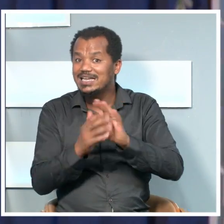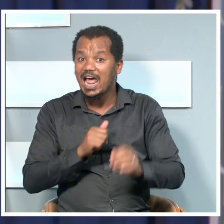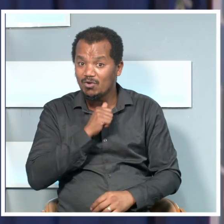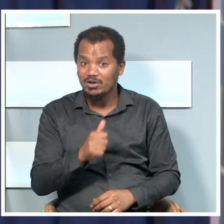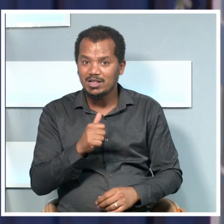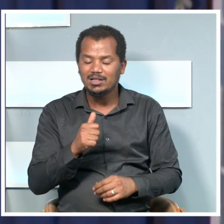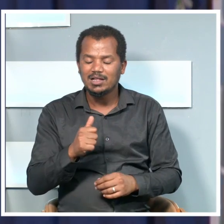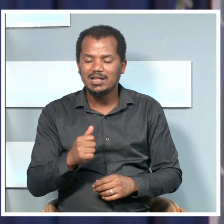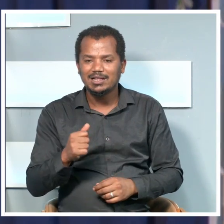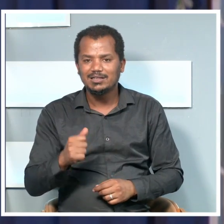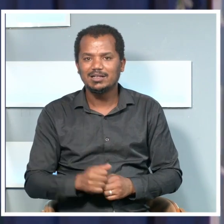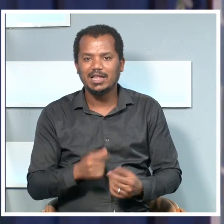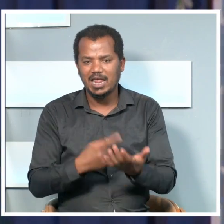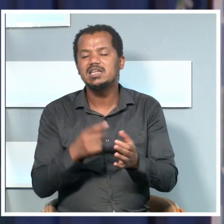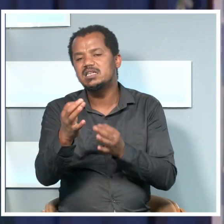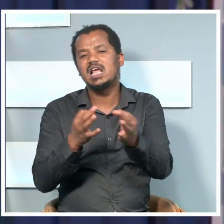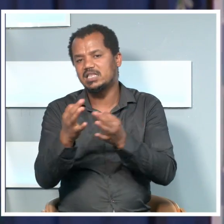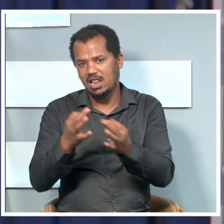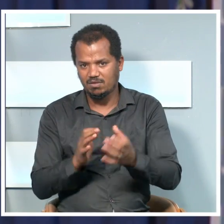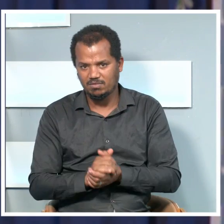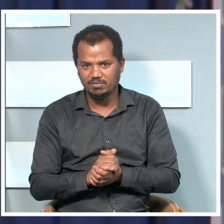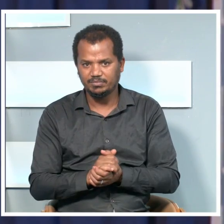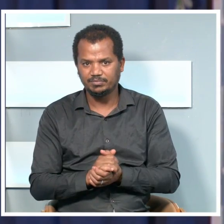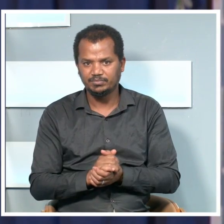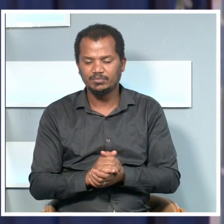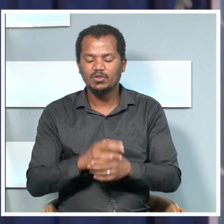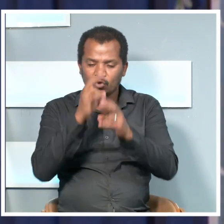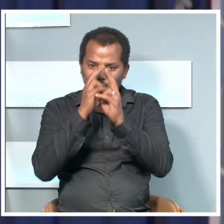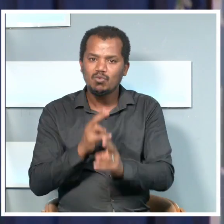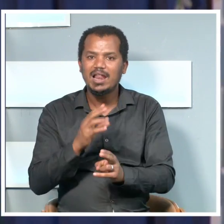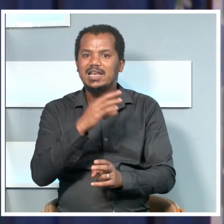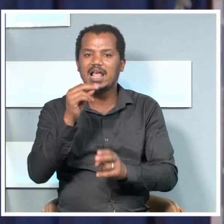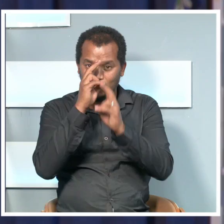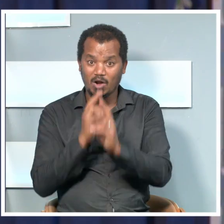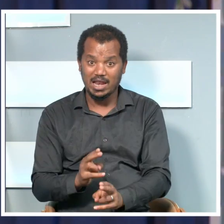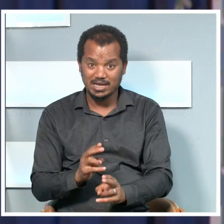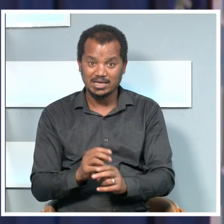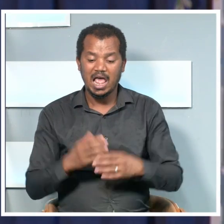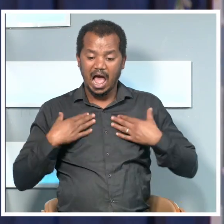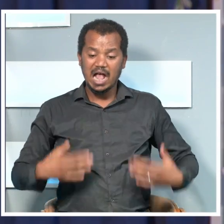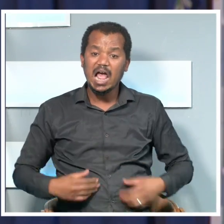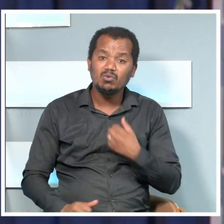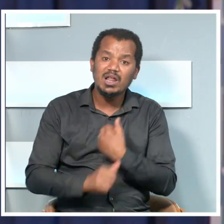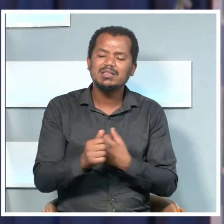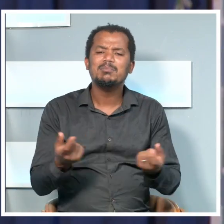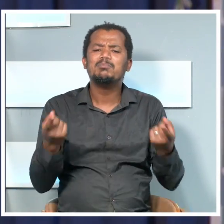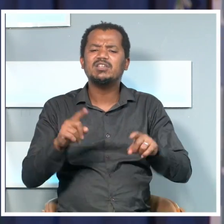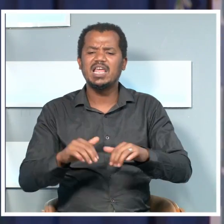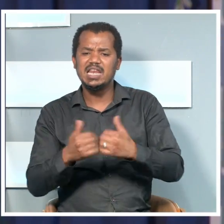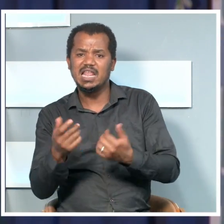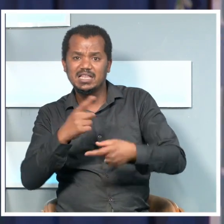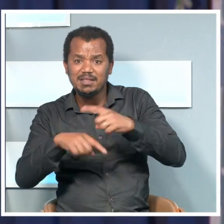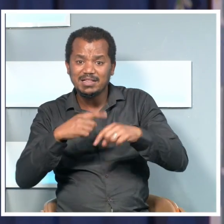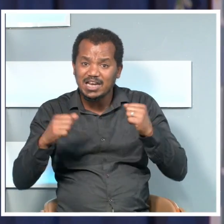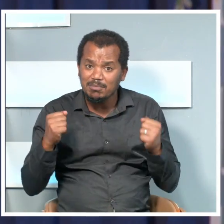ያክል እንዳልሆነ ሳናመነታ እንገልጻለን። ክብራና ክብራት አካል ጉዳተኝነት